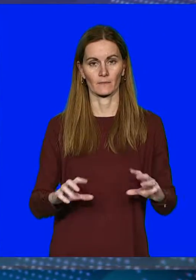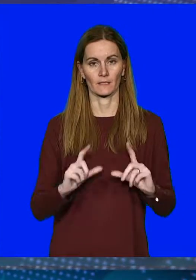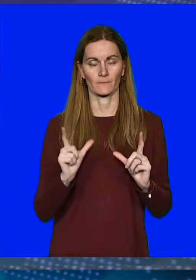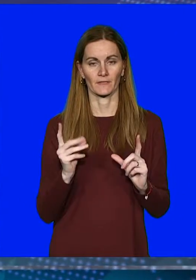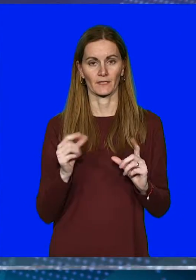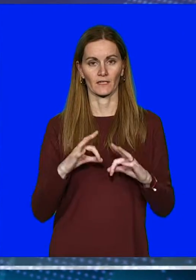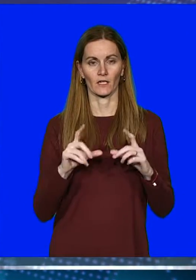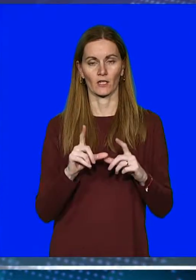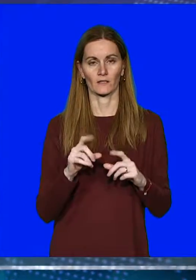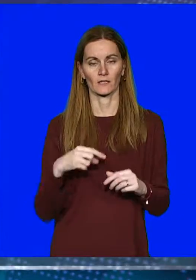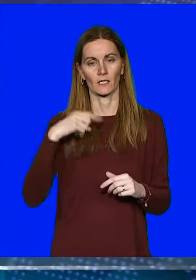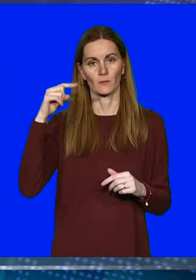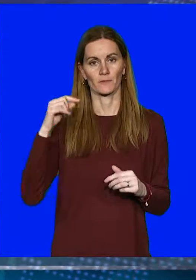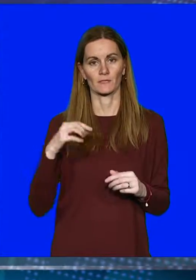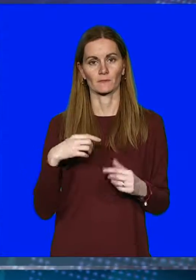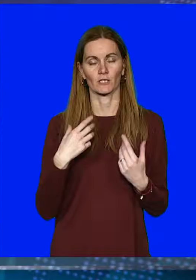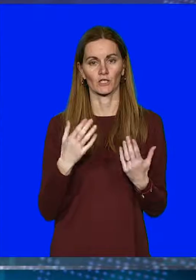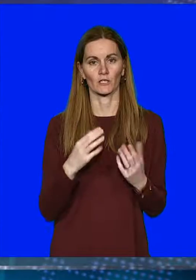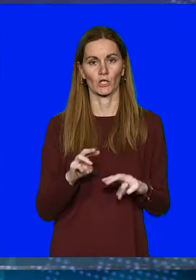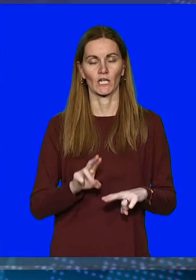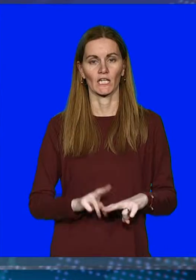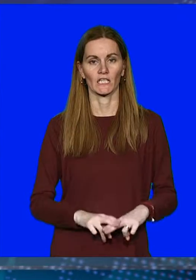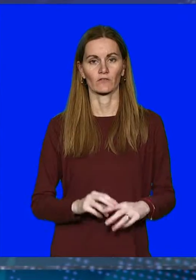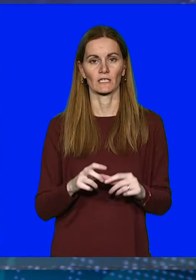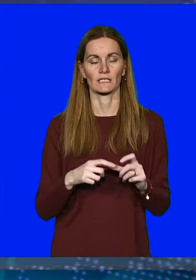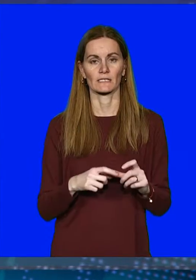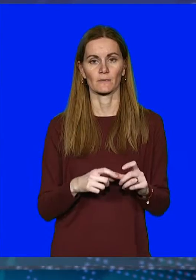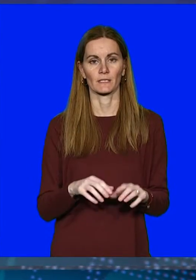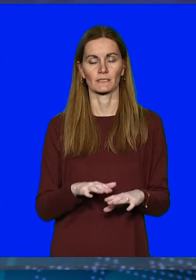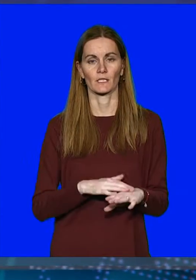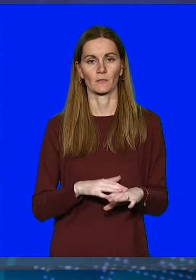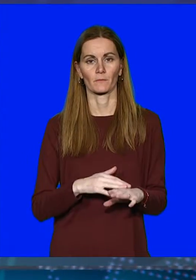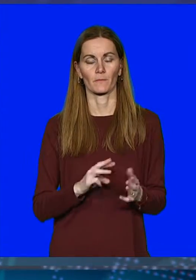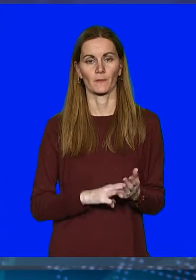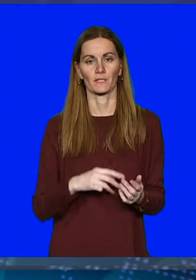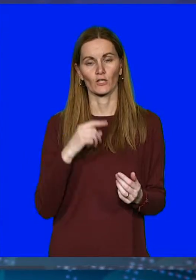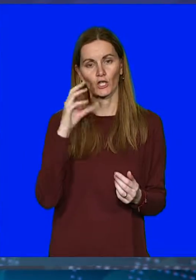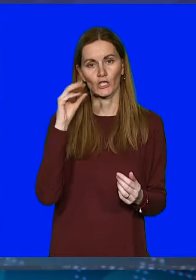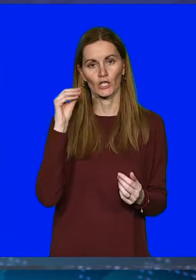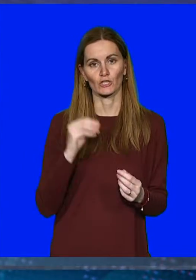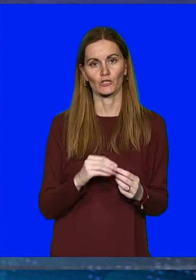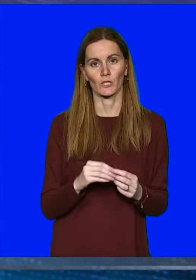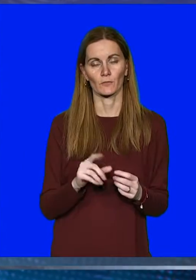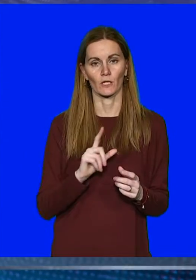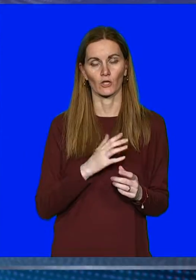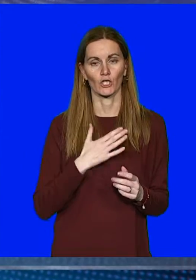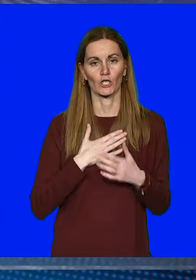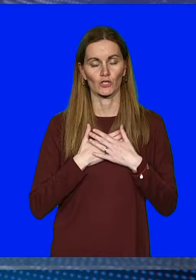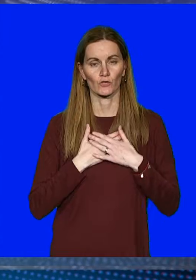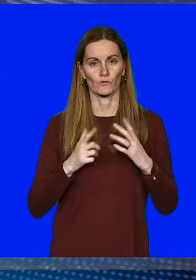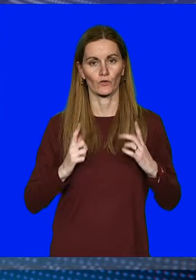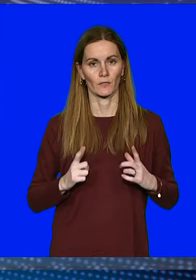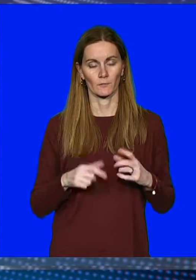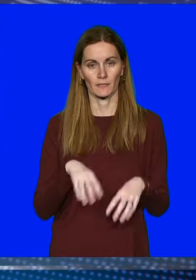zemlji raj. Pjesme je na promociji čitao Hrvoje Sebastijan, a ponesen emocijama Miho nam je šapnuo kako je svoj mir